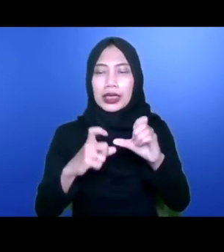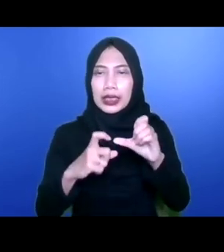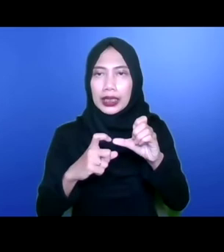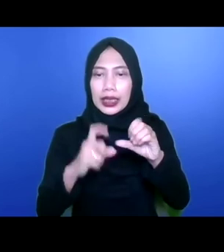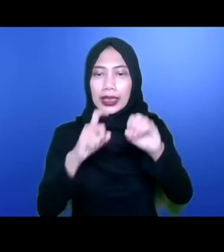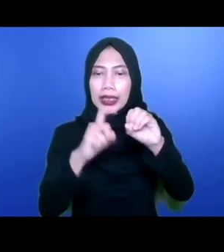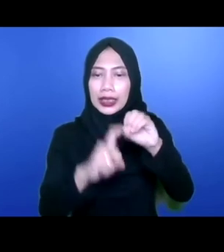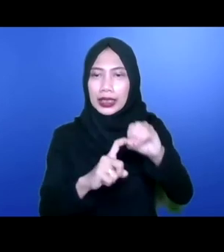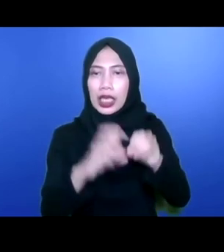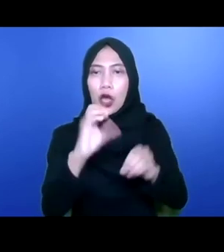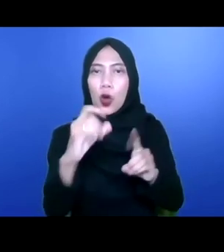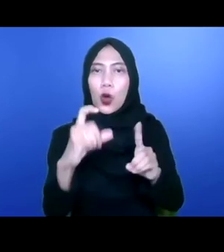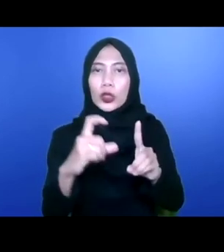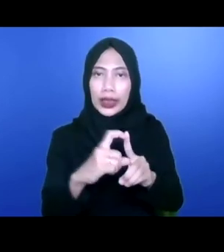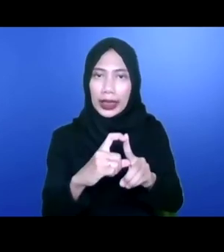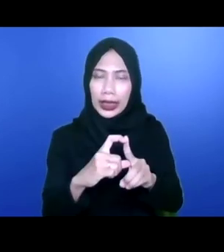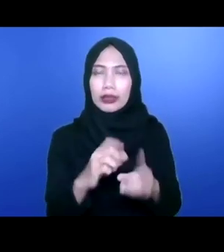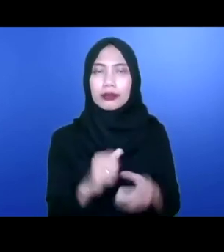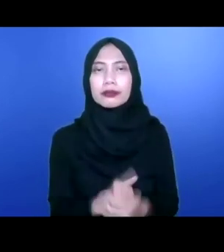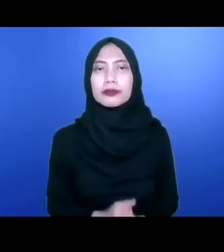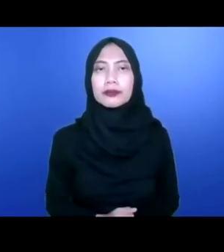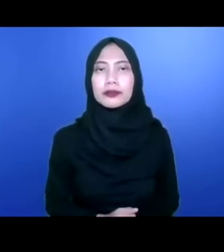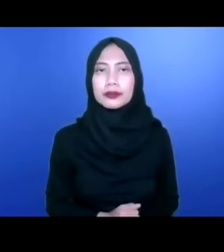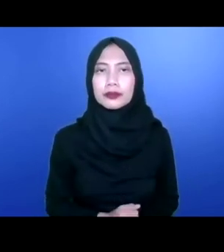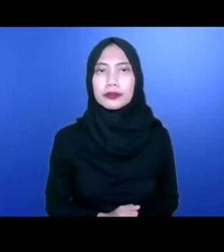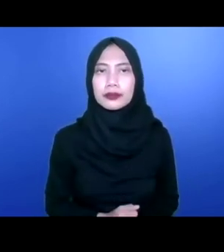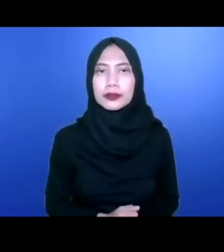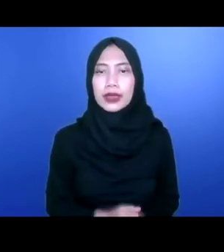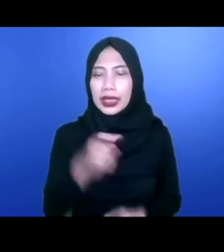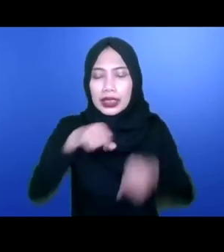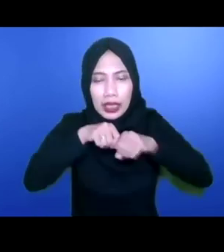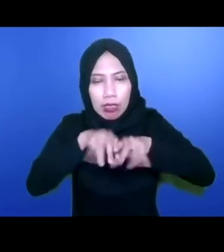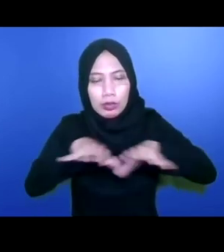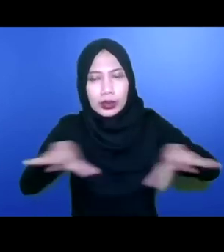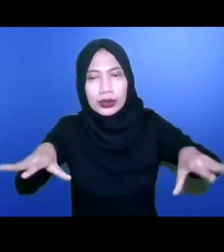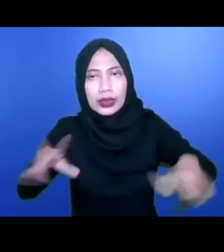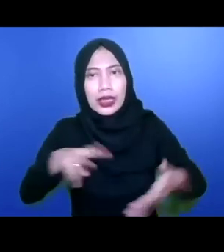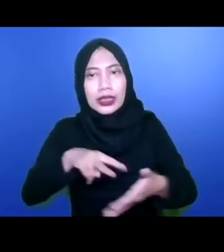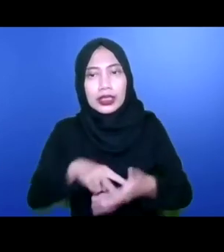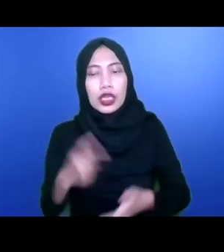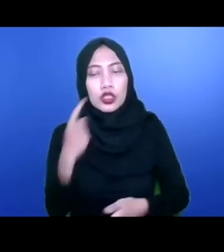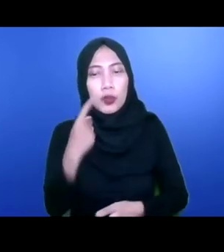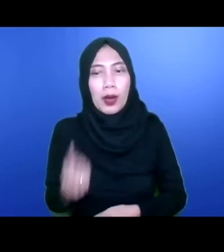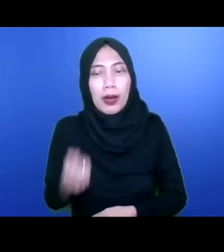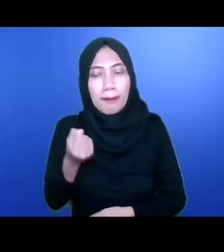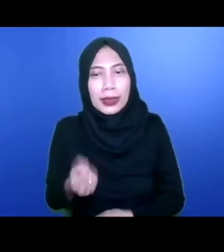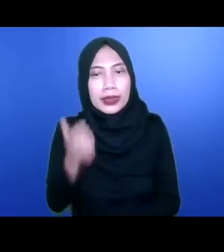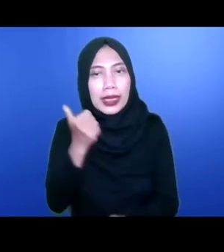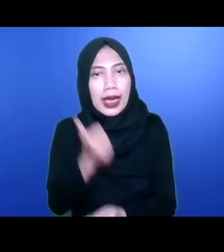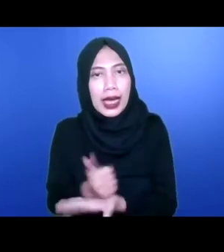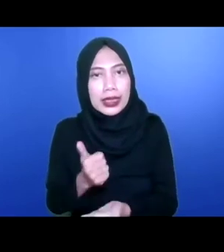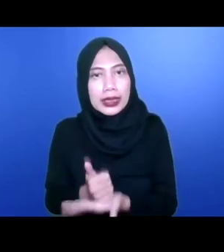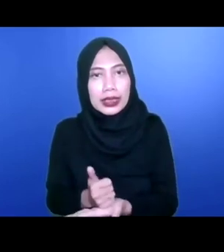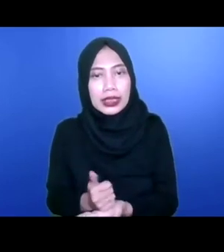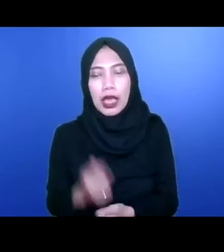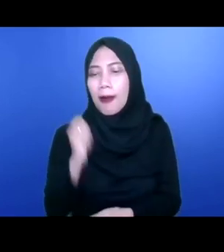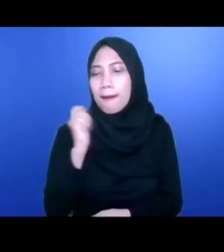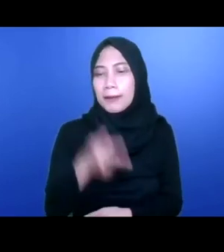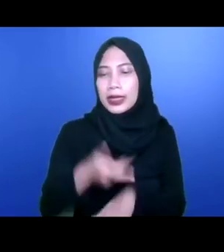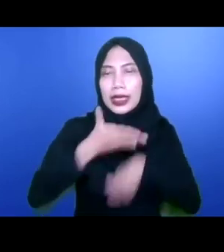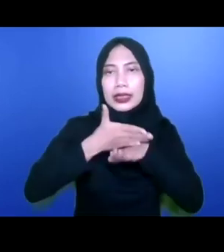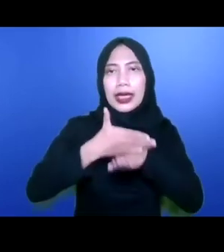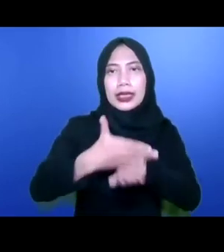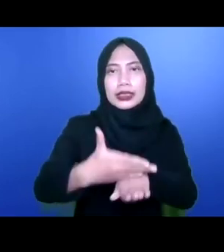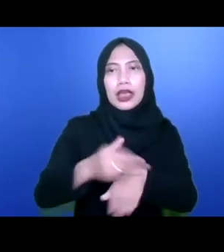Kita perluas lagi ekosistemnya di pedagang pasar tradisional, di taksi, di transportasi